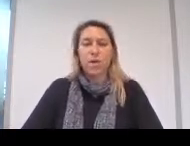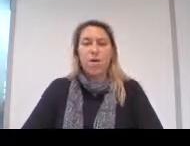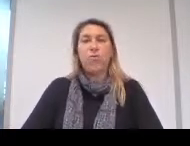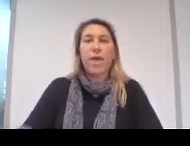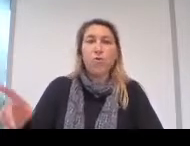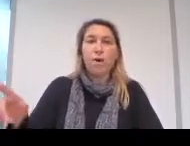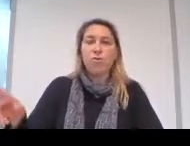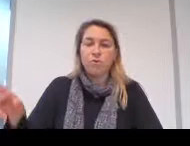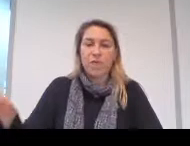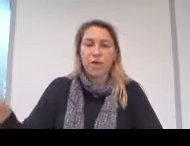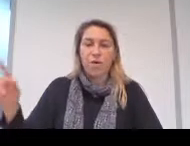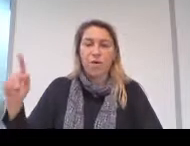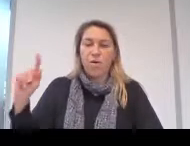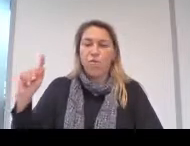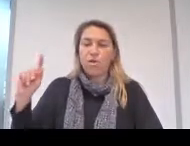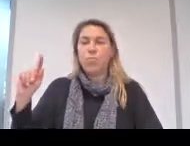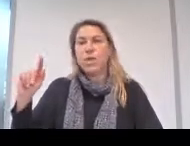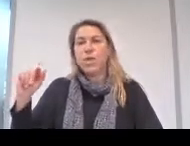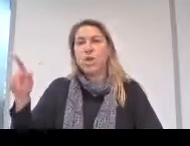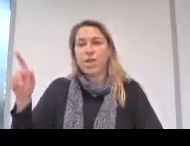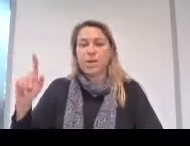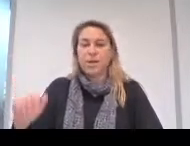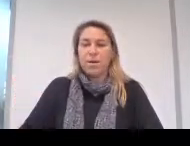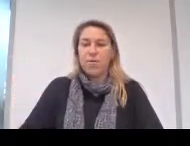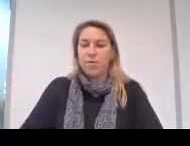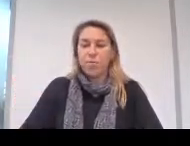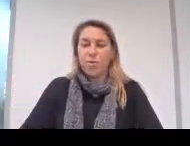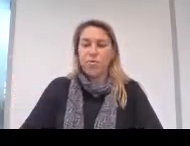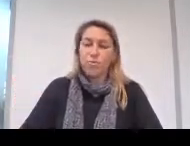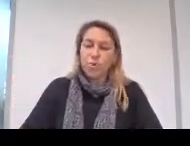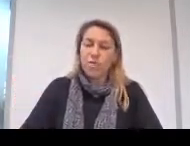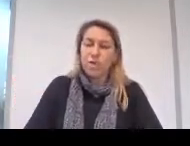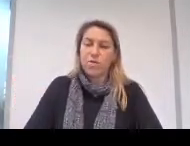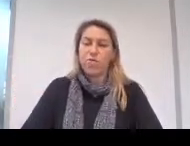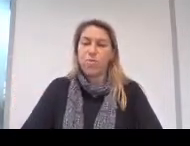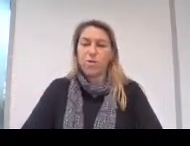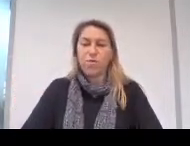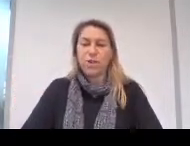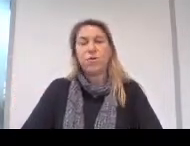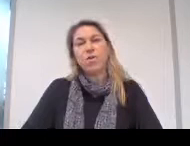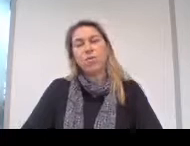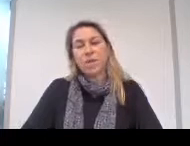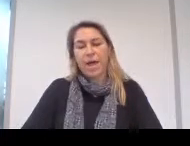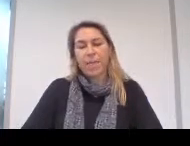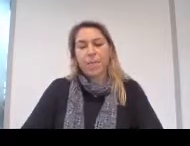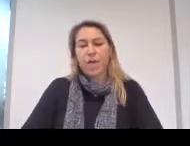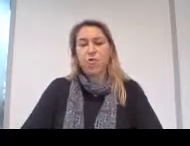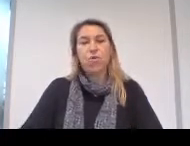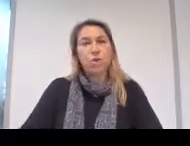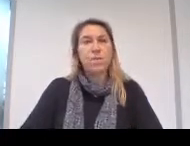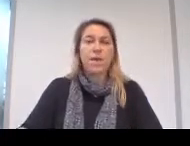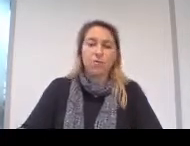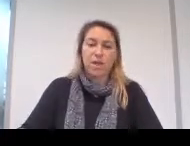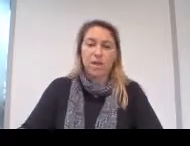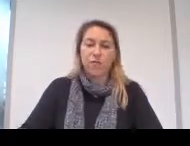conditions. Donc, à droite de votre écran, vous disposez d'un chat pour nous poser vos questions pendant toute la durée des webinaires. Elles